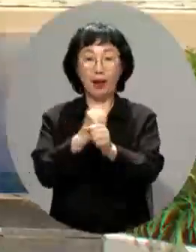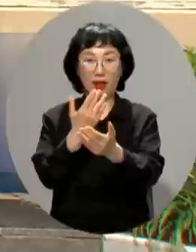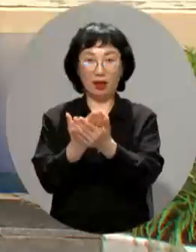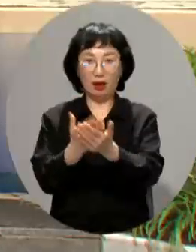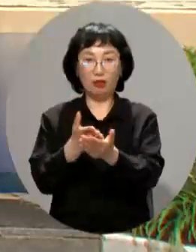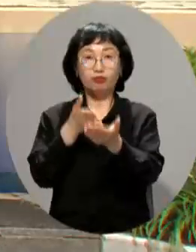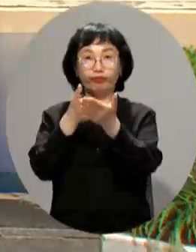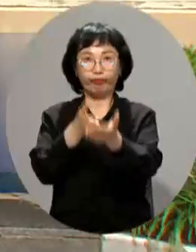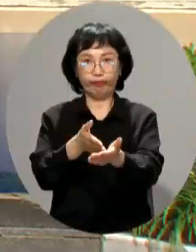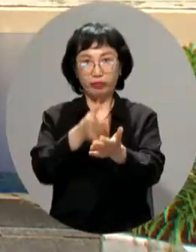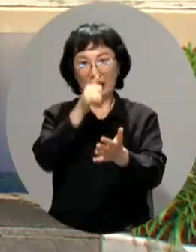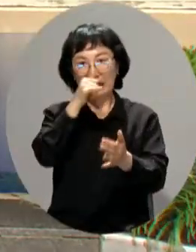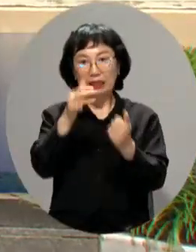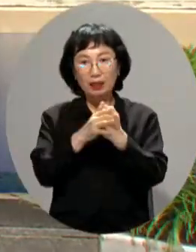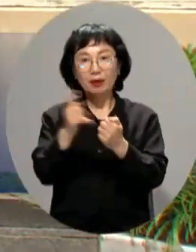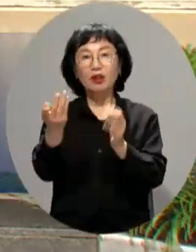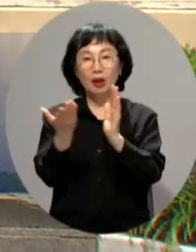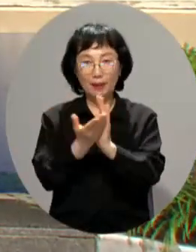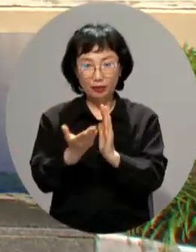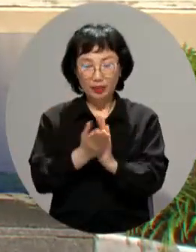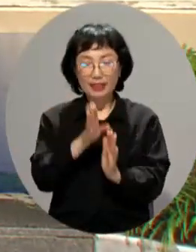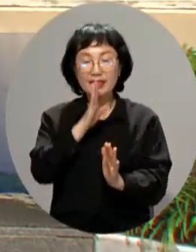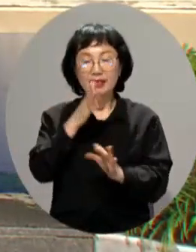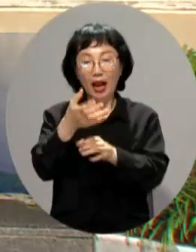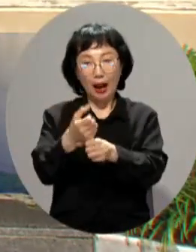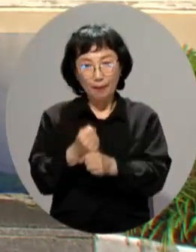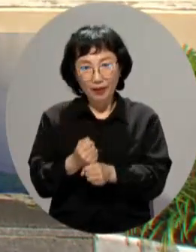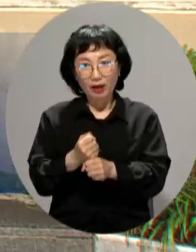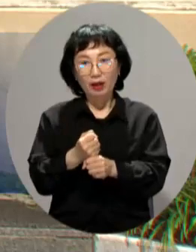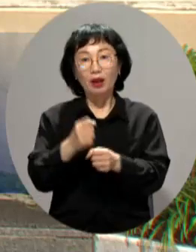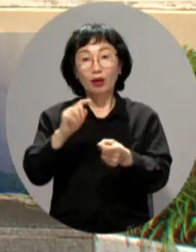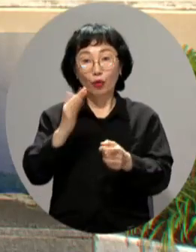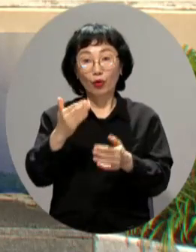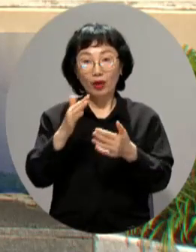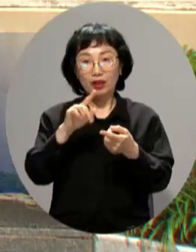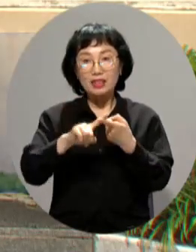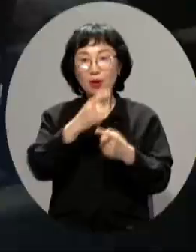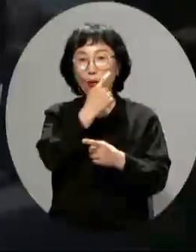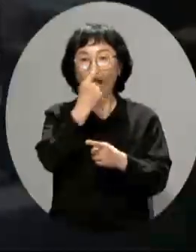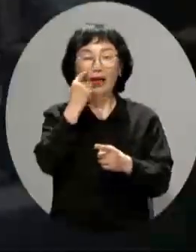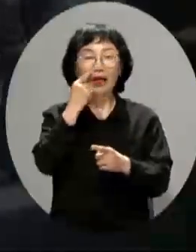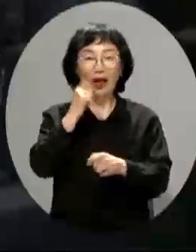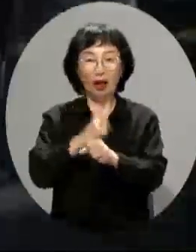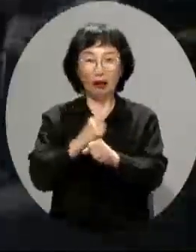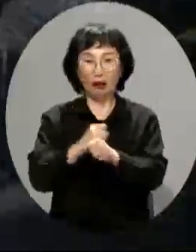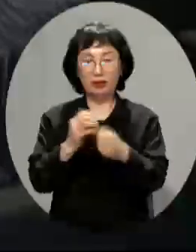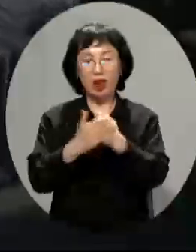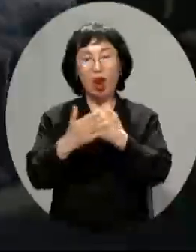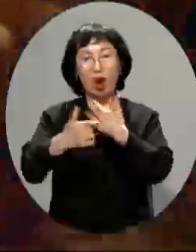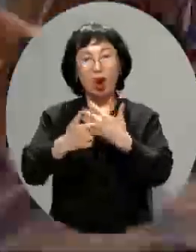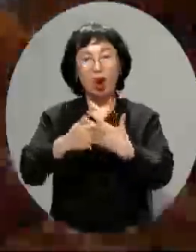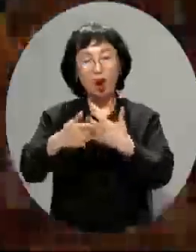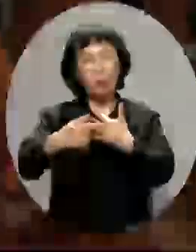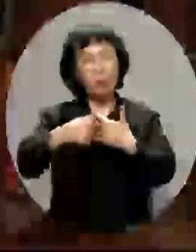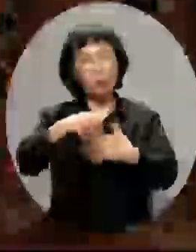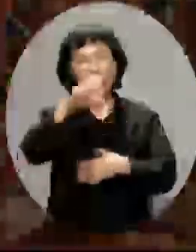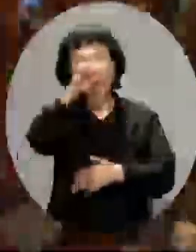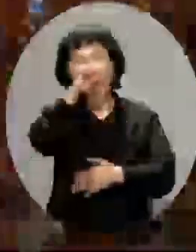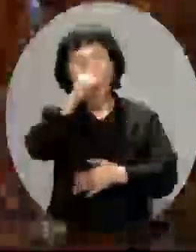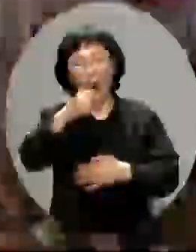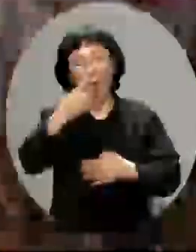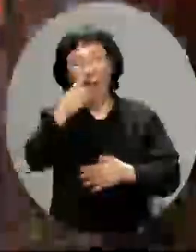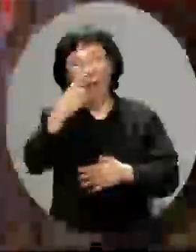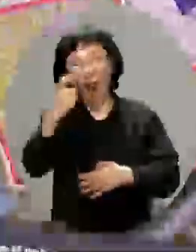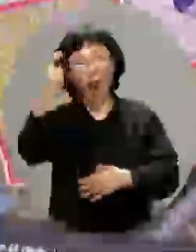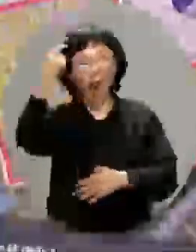그 조단위까지 나온 거예요. 실제로 앞당겨졌는지는 지금 이제 확인을 하는 거고요. 겉보기에만 번지르르한 대규모